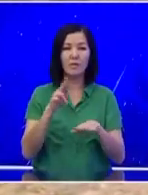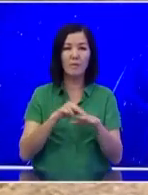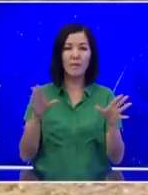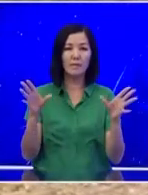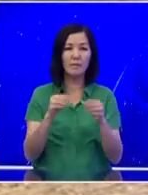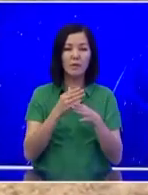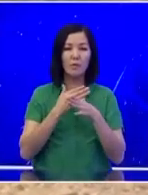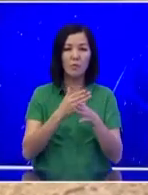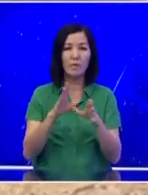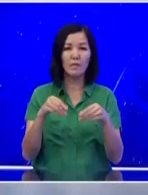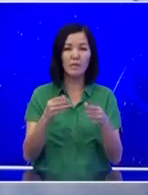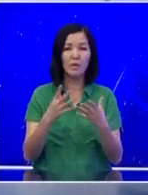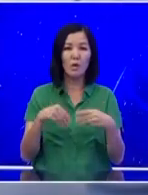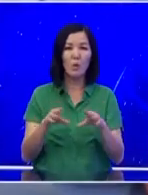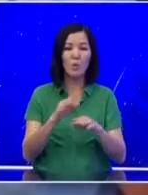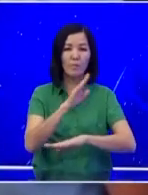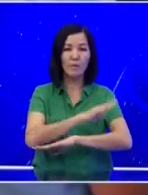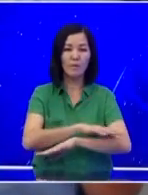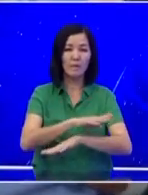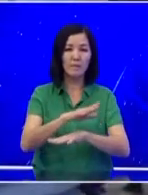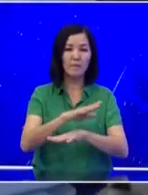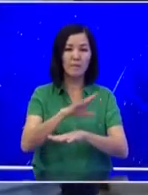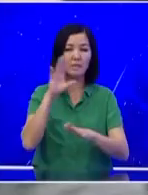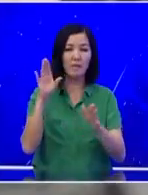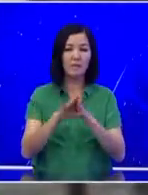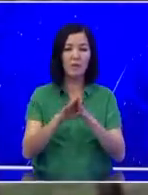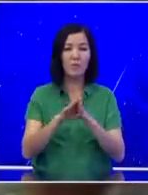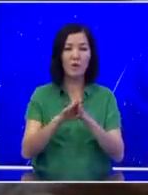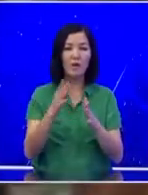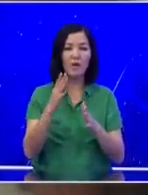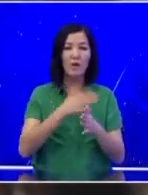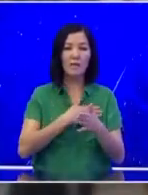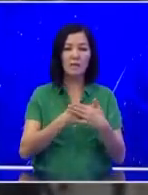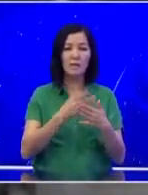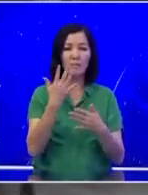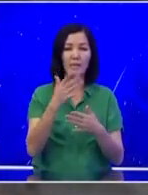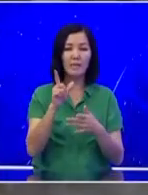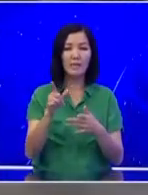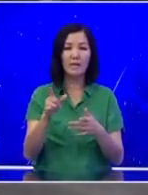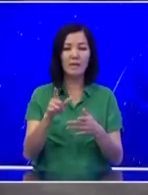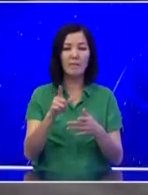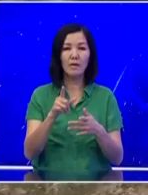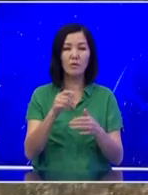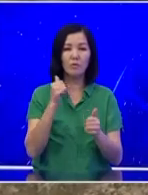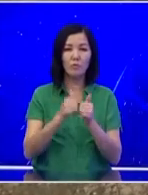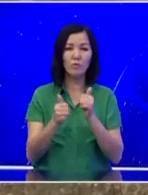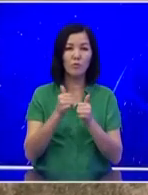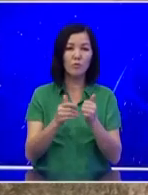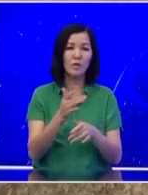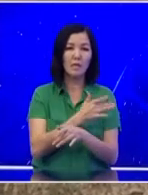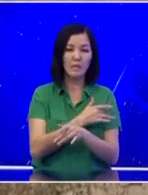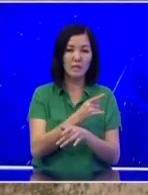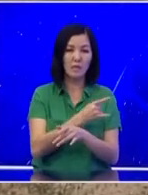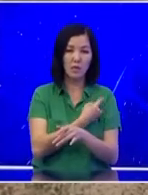қызметкерлеріне көмектесіп, қоғамдық тәртіпті сақтауға атсалысып жүр. Күніне 5 азамат кезекшілікке тұрады. Олар атпен шығып ауыл көшелерінде